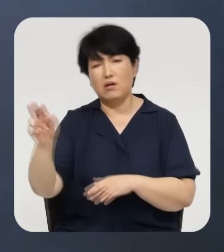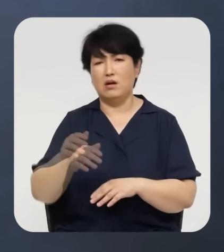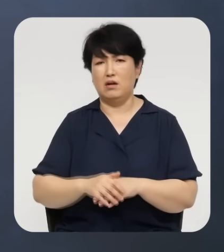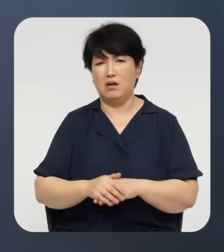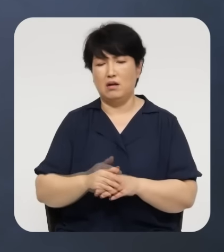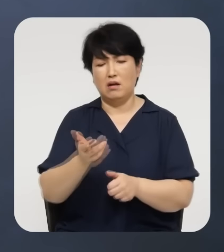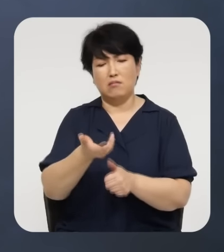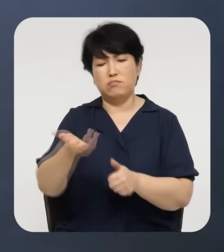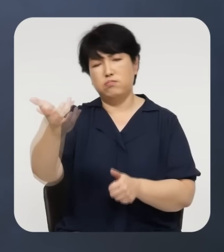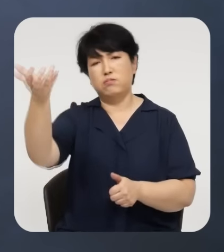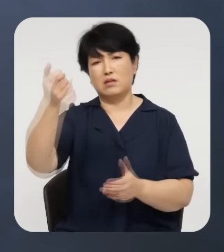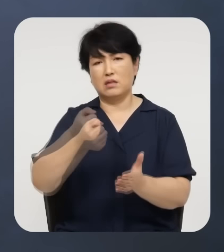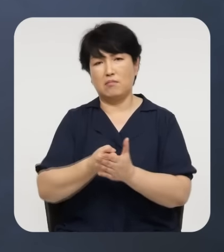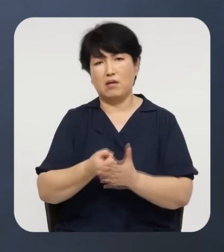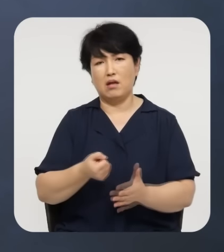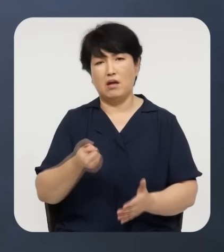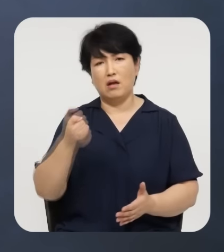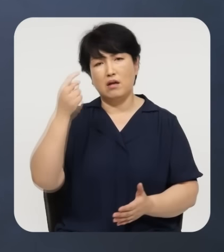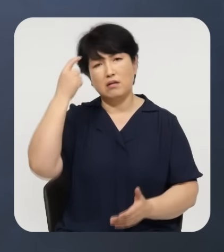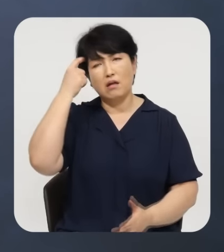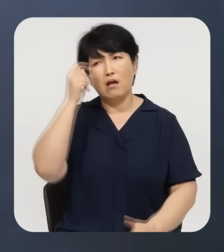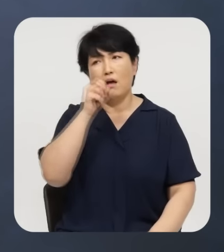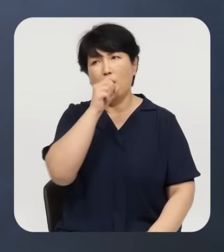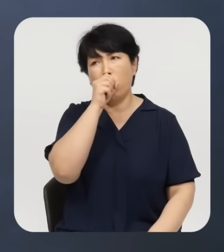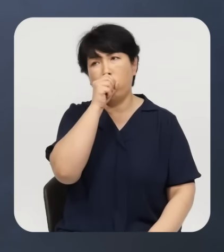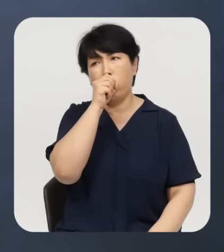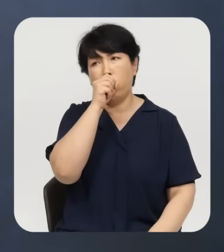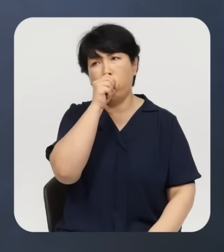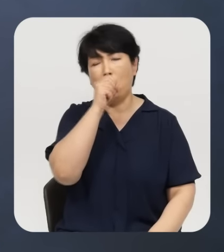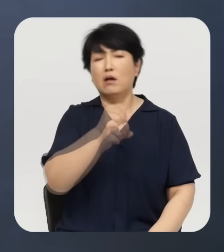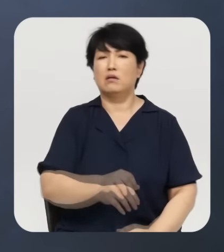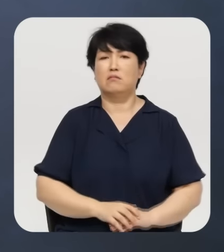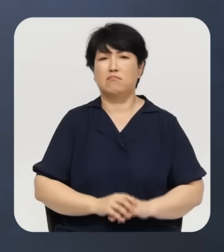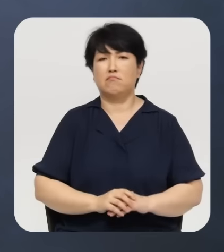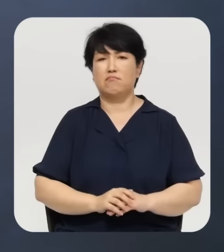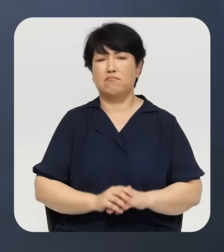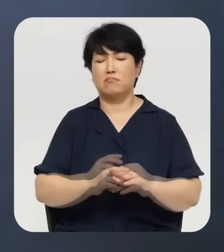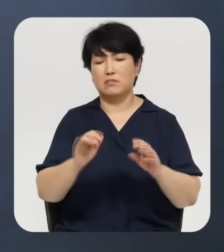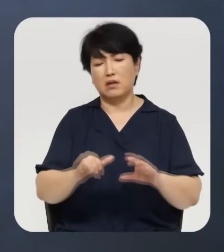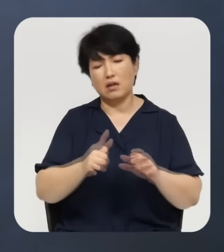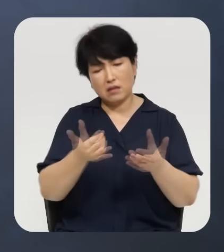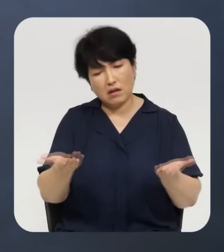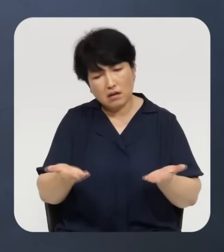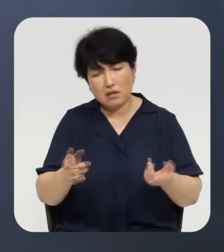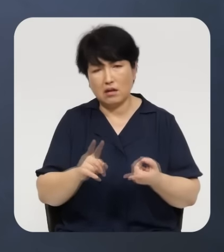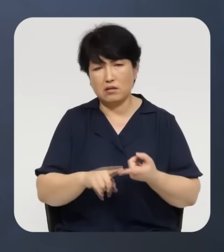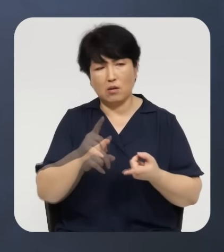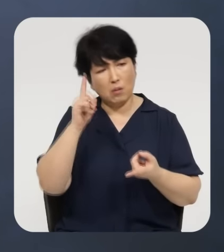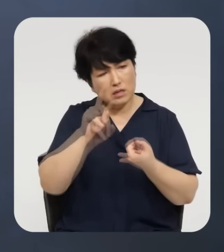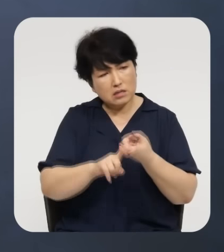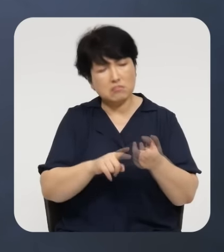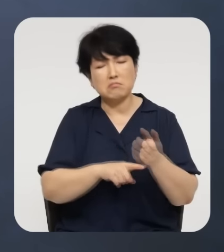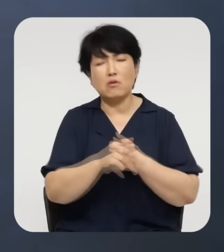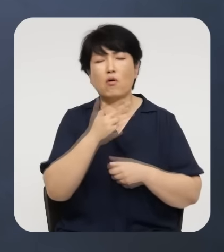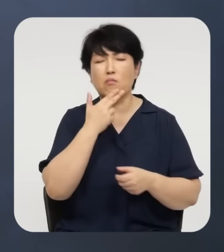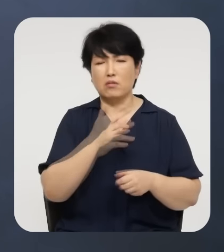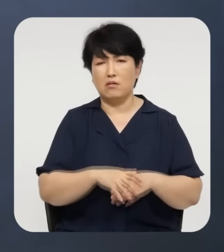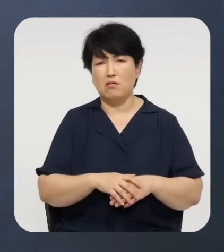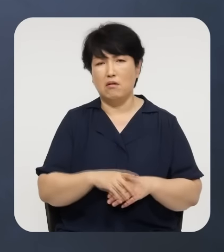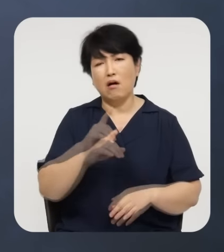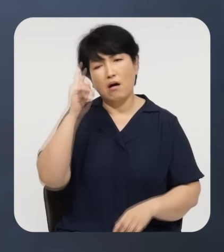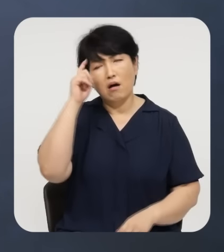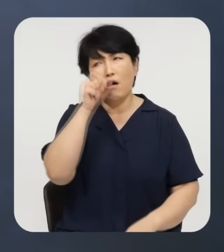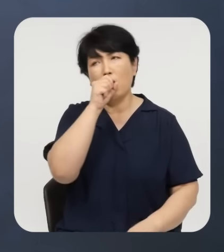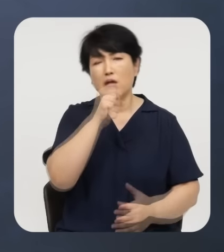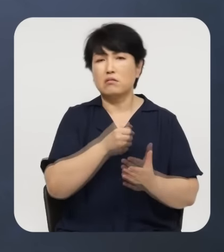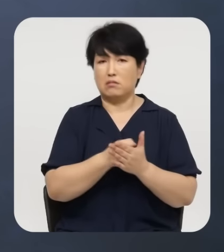잃었다. 멍한 거예요, 그냥. 아무 세상에 의미가 없고. 그러니까 이거는